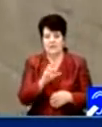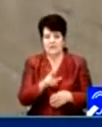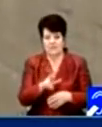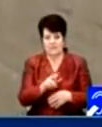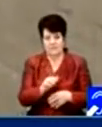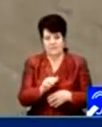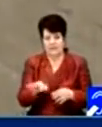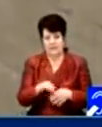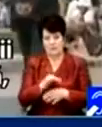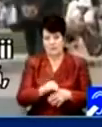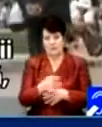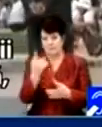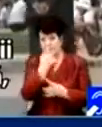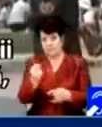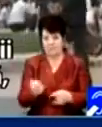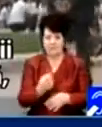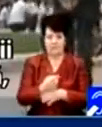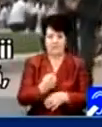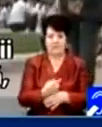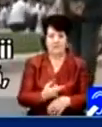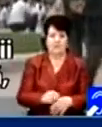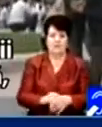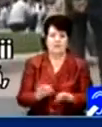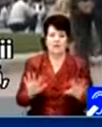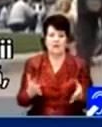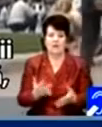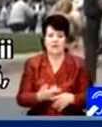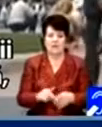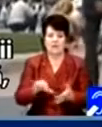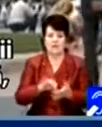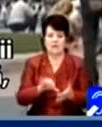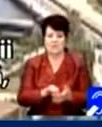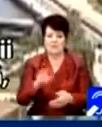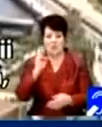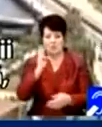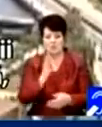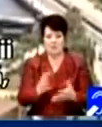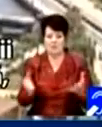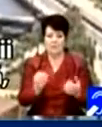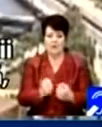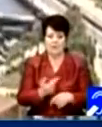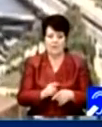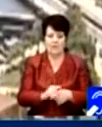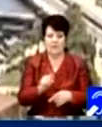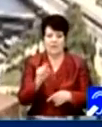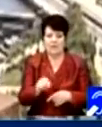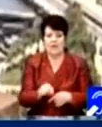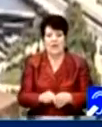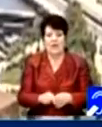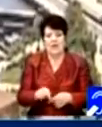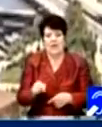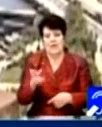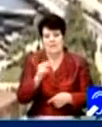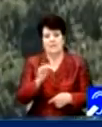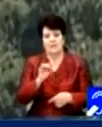cu o declarație scrisă. Imediat după semnalarea cazului, reprezentanții consulatului au întreprins în regim de urgență demersuri pe lângă